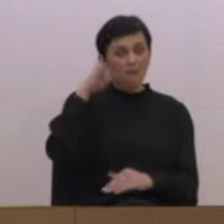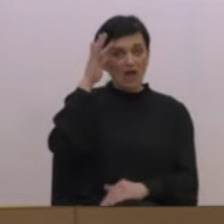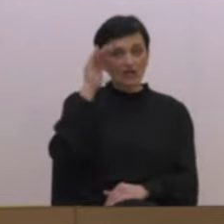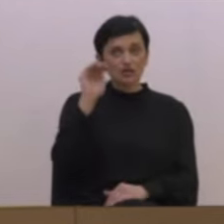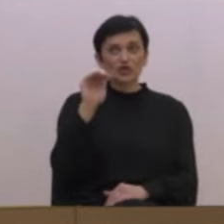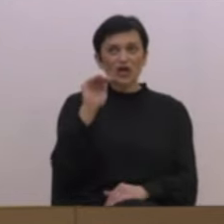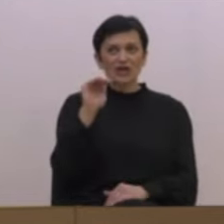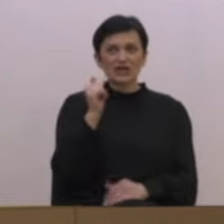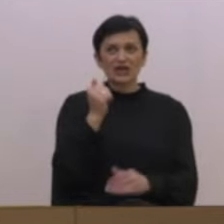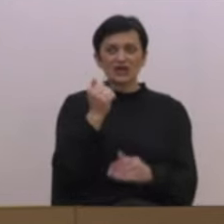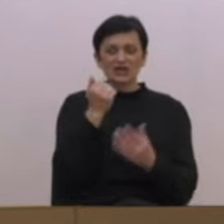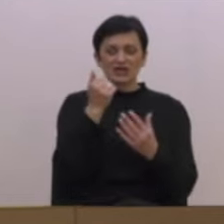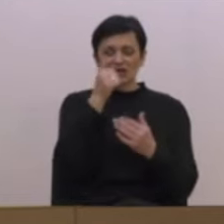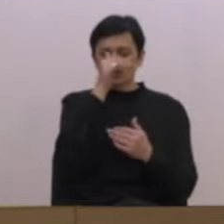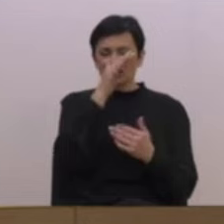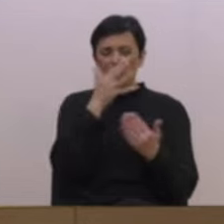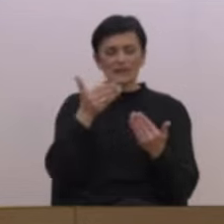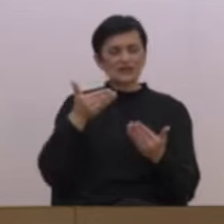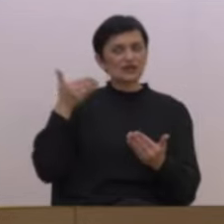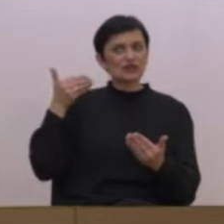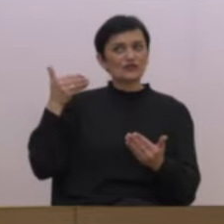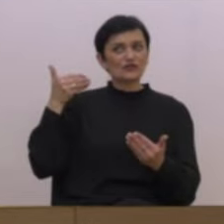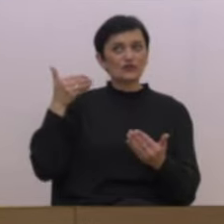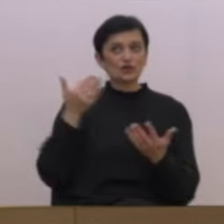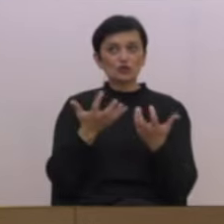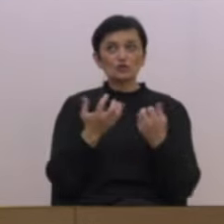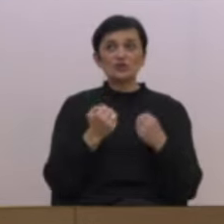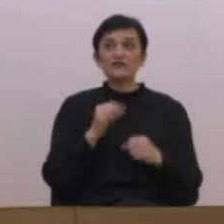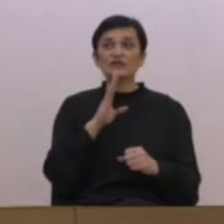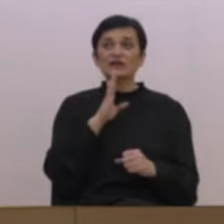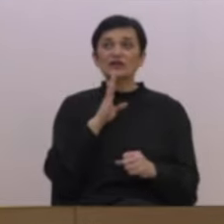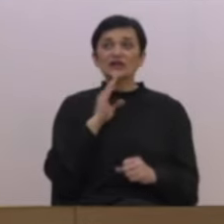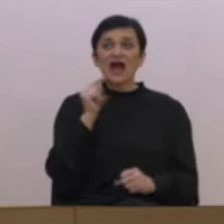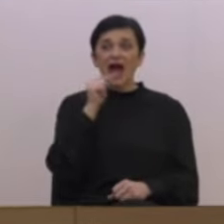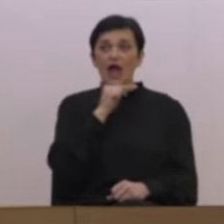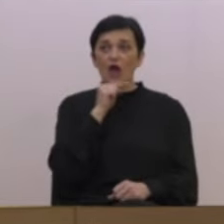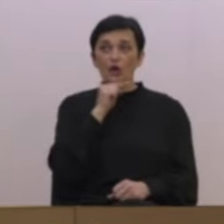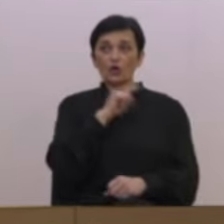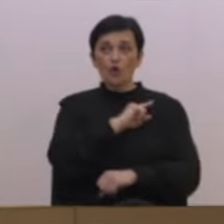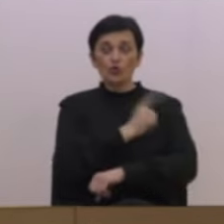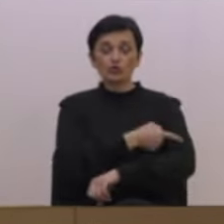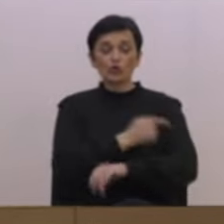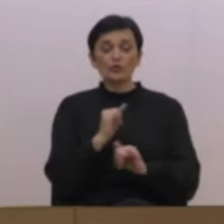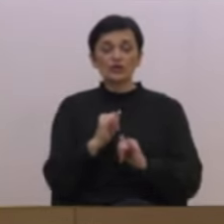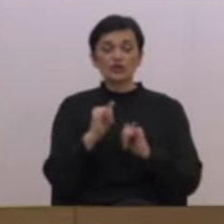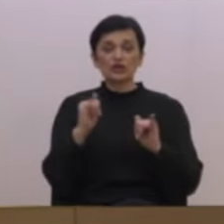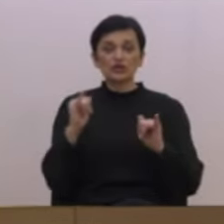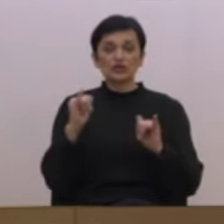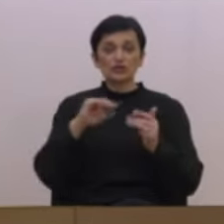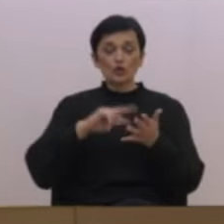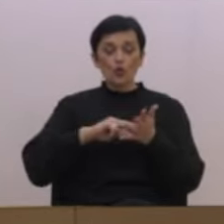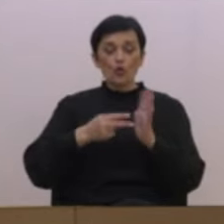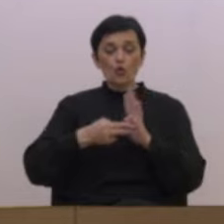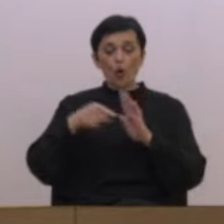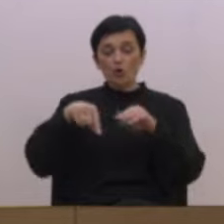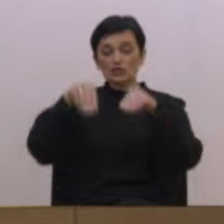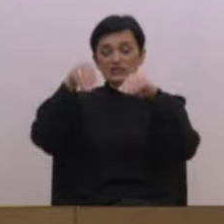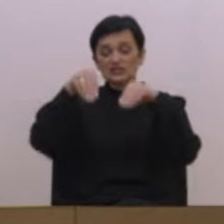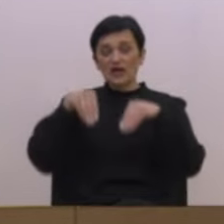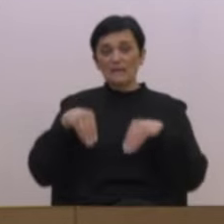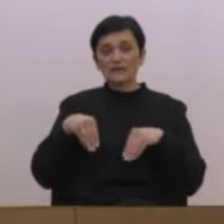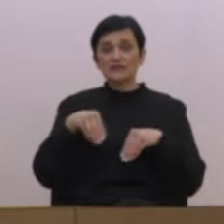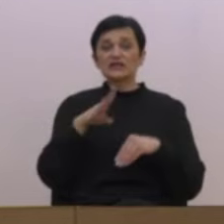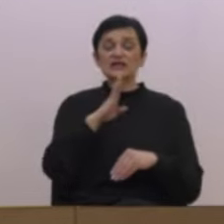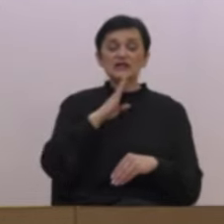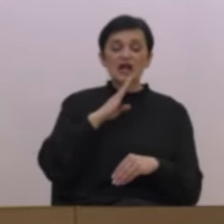სულ რაღაც რამდენიმე თვის წინ მივიღეთ ქალთა ეკონომიკური გაძლიერების კონცეფცია, სადაც სწორედ ქალთა